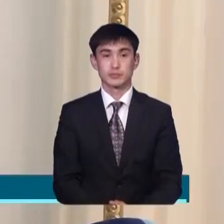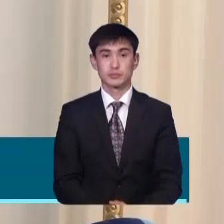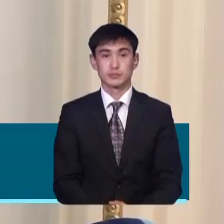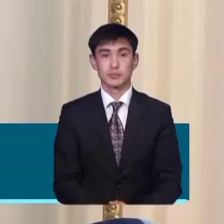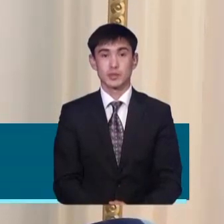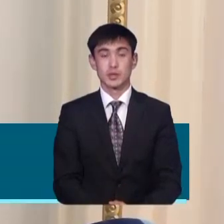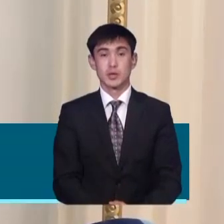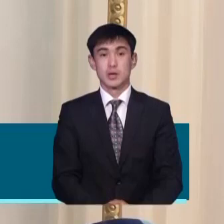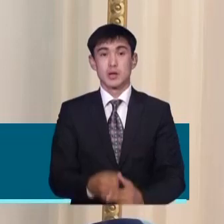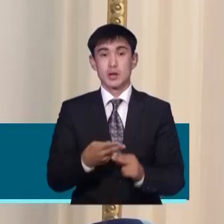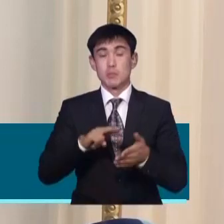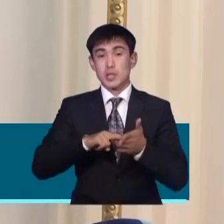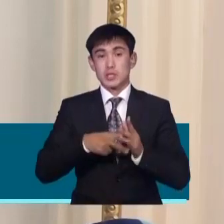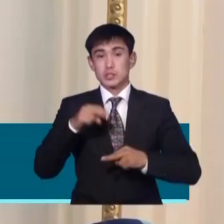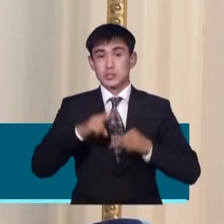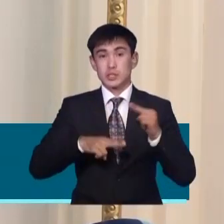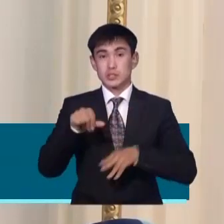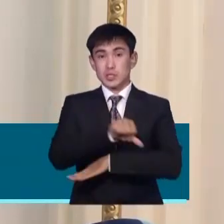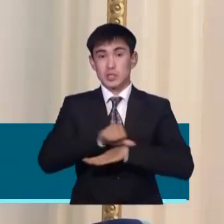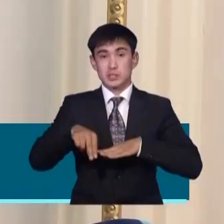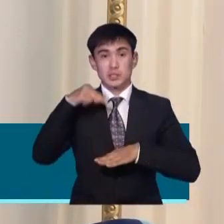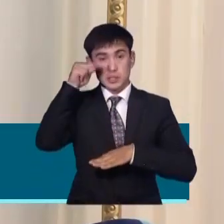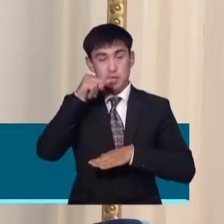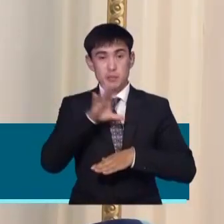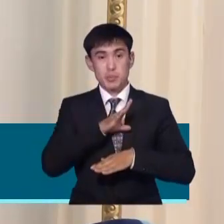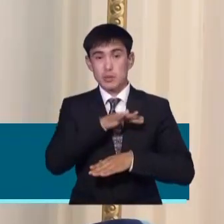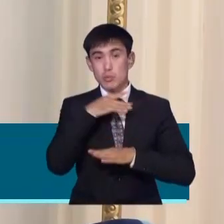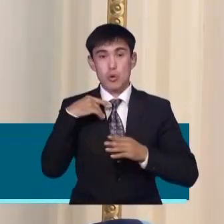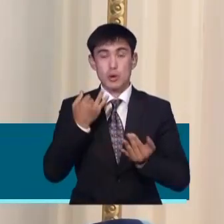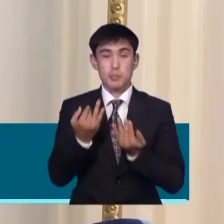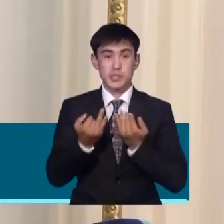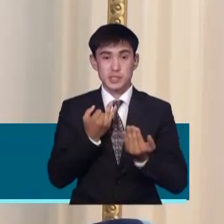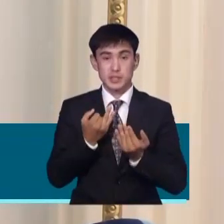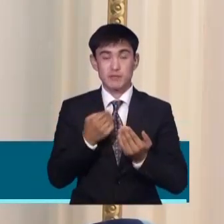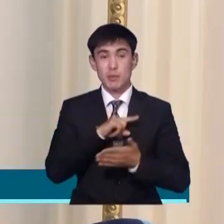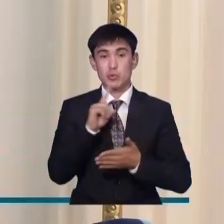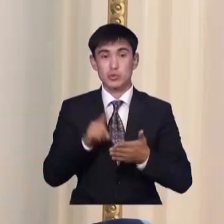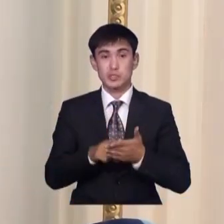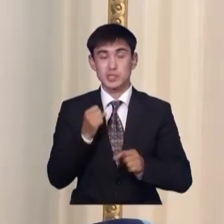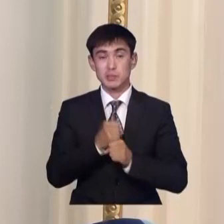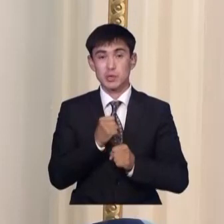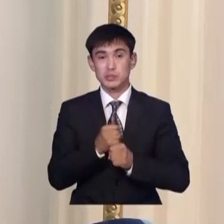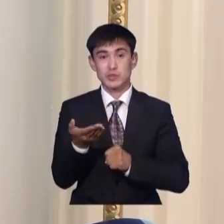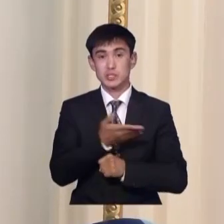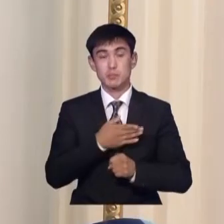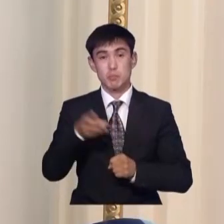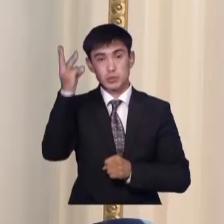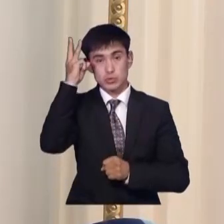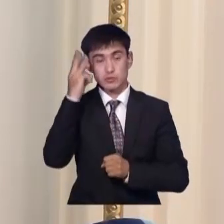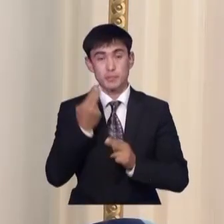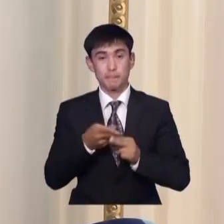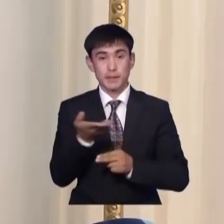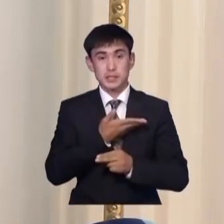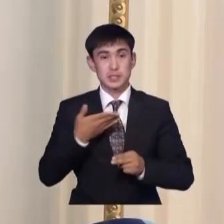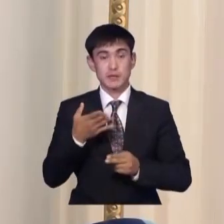По станции, которая планируется строиться на границе с Китаем, было немало бесед. Данным вопросом занимаются в нашем посольстве. С